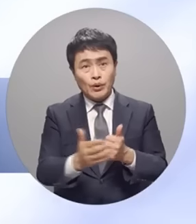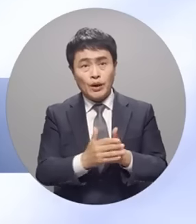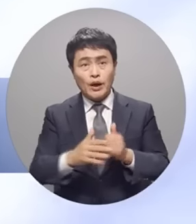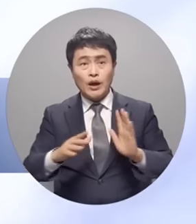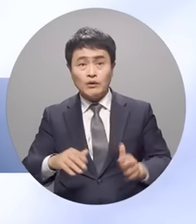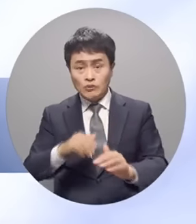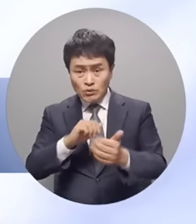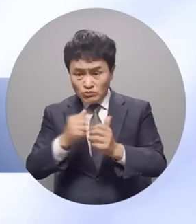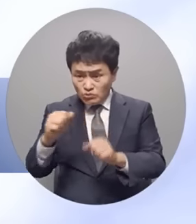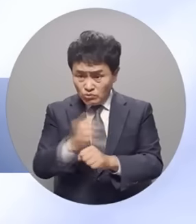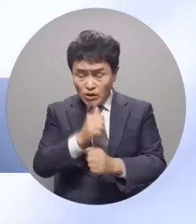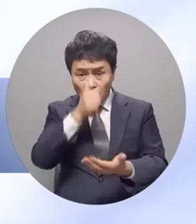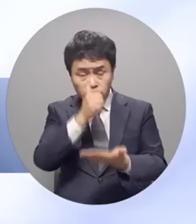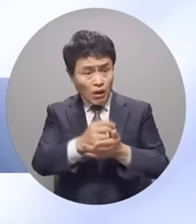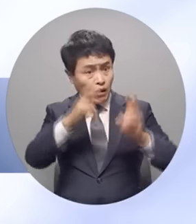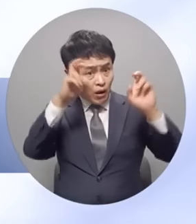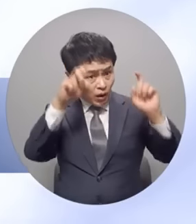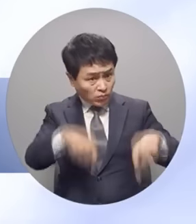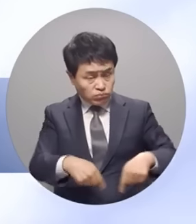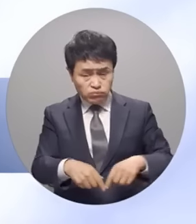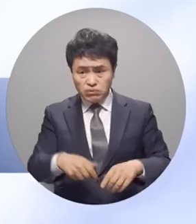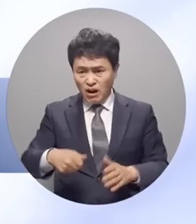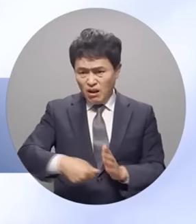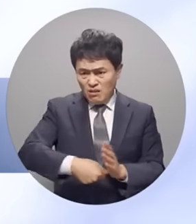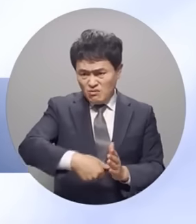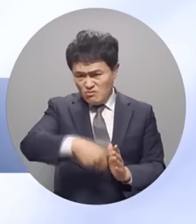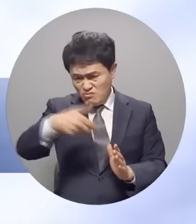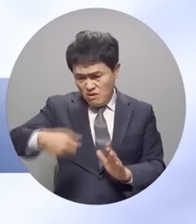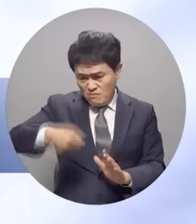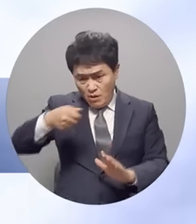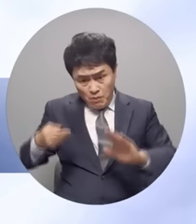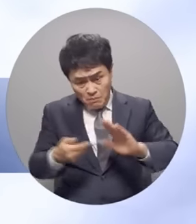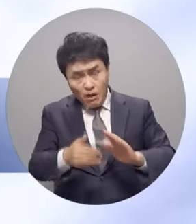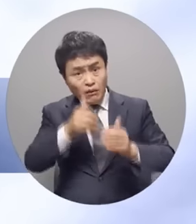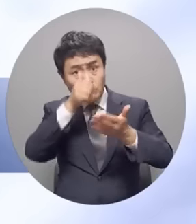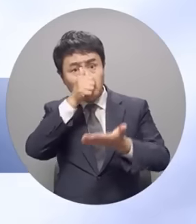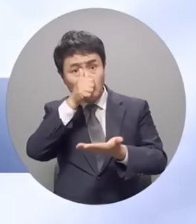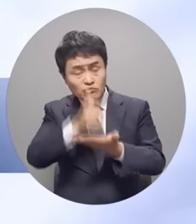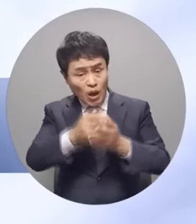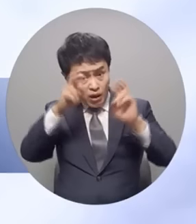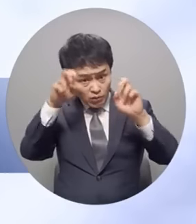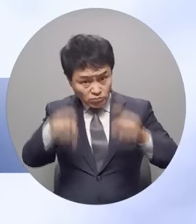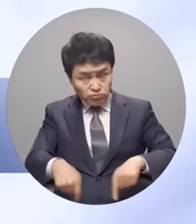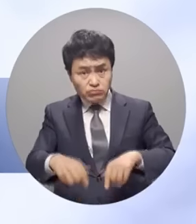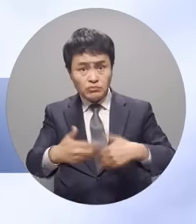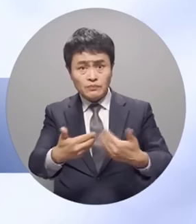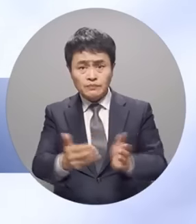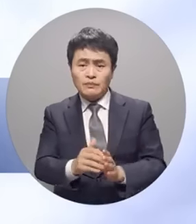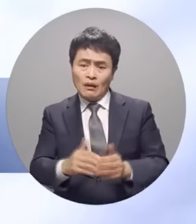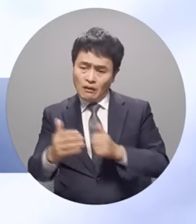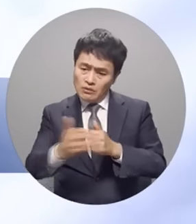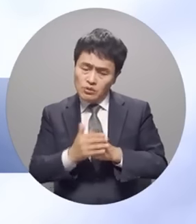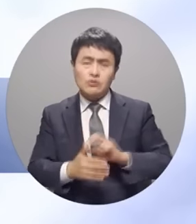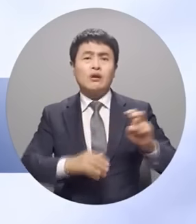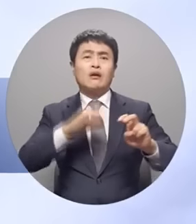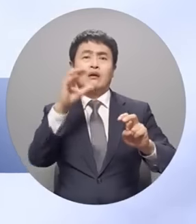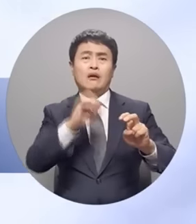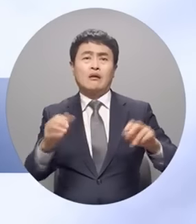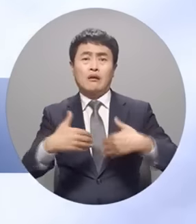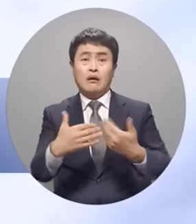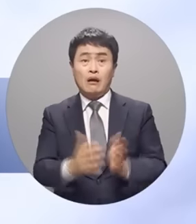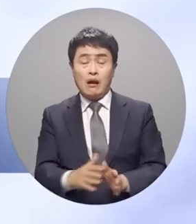조작도 무혐의, 명품 백 수수도 무혐의, 지지율은 20%입니다.